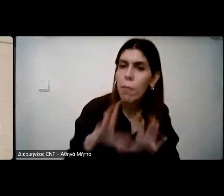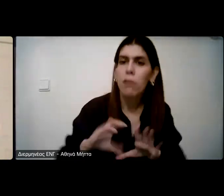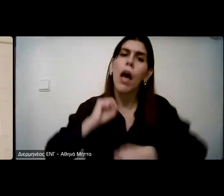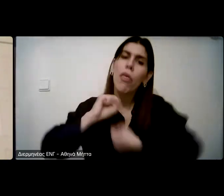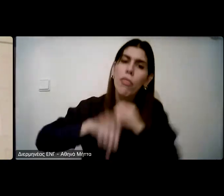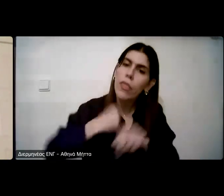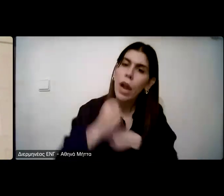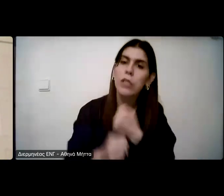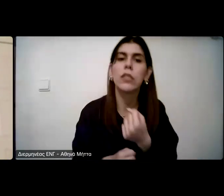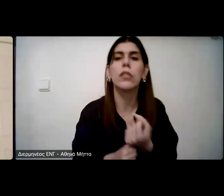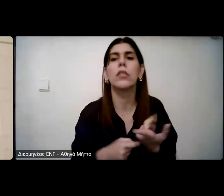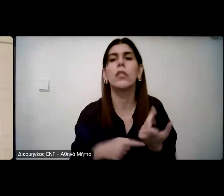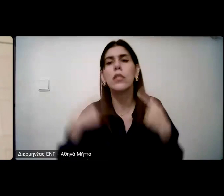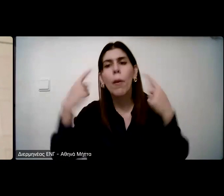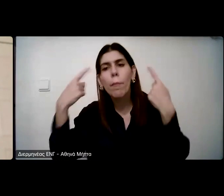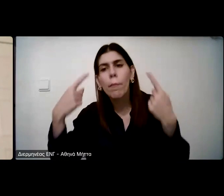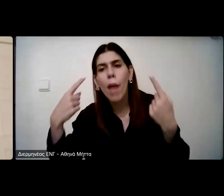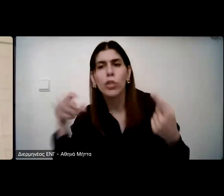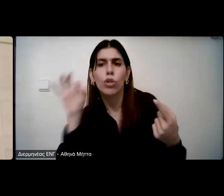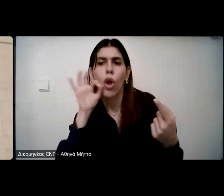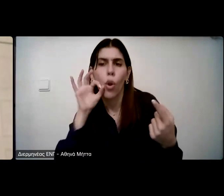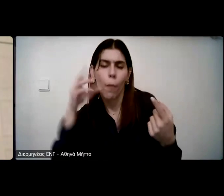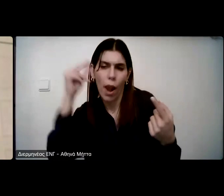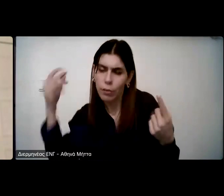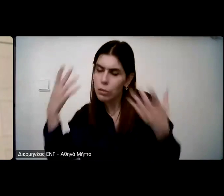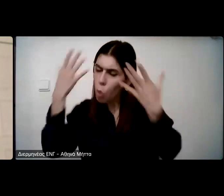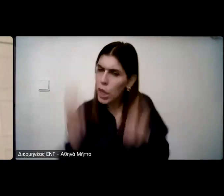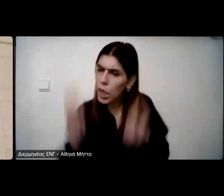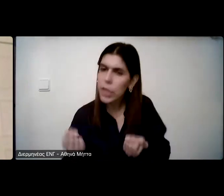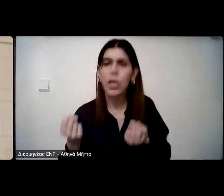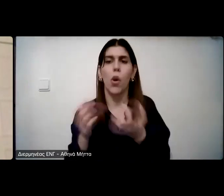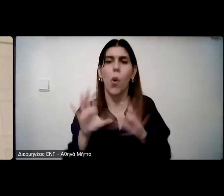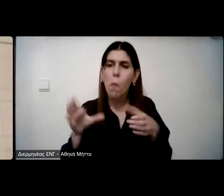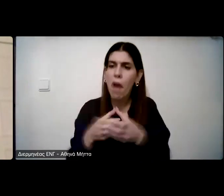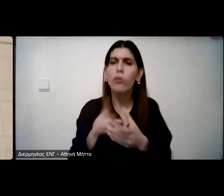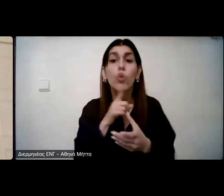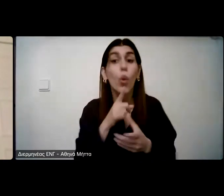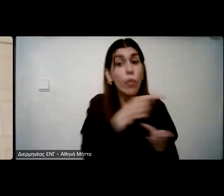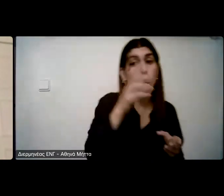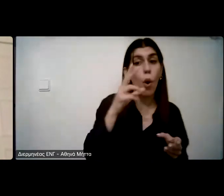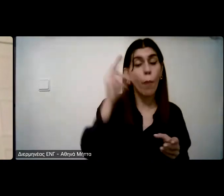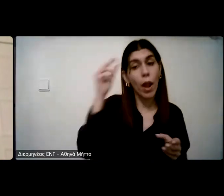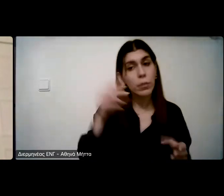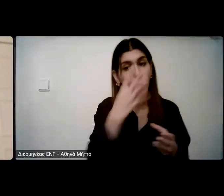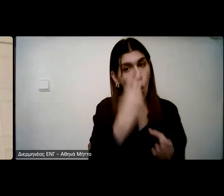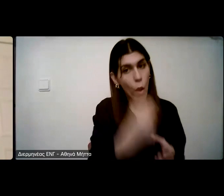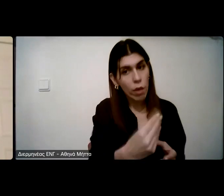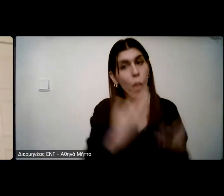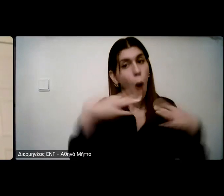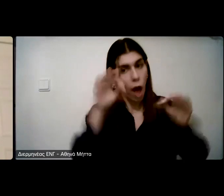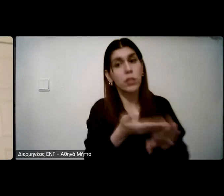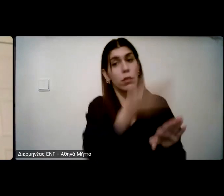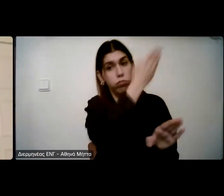στο Θεσσαλονίκη που τη γνώριζα, φυσικά και το Αιγαίο έχει αρχίσει λίγο νωρίτερα επίσης. Δεν τα αμφισβητώ αυτά τα